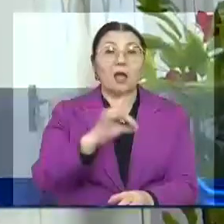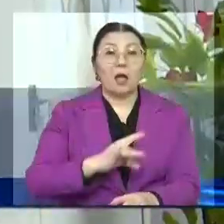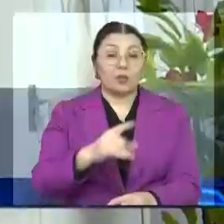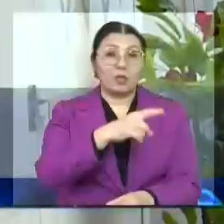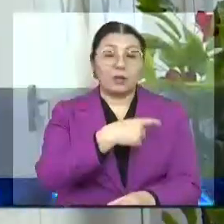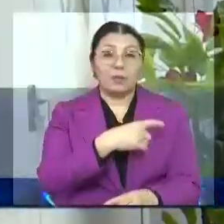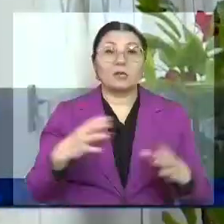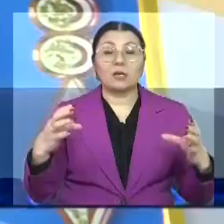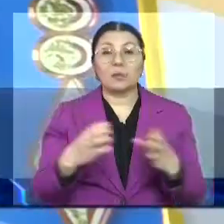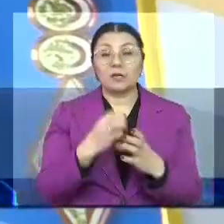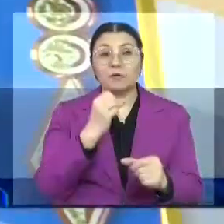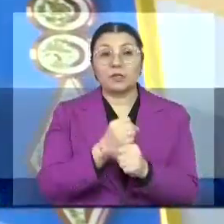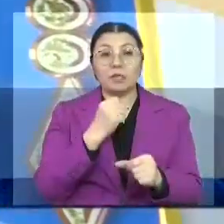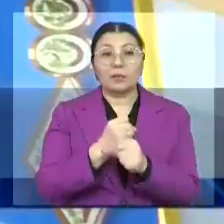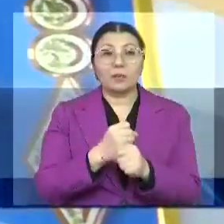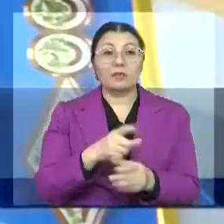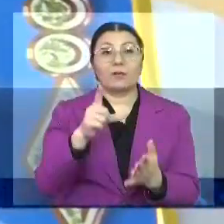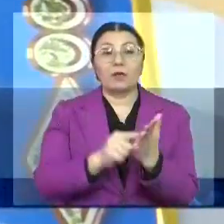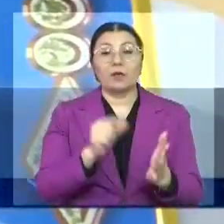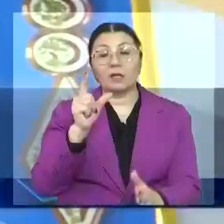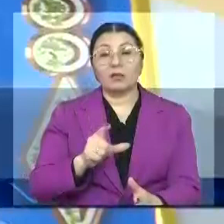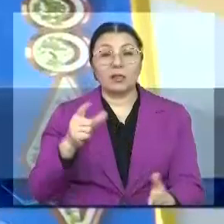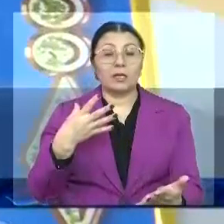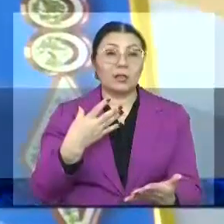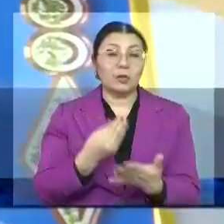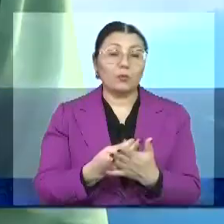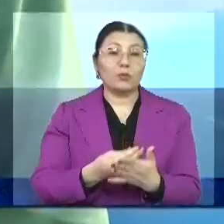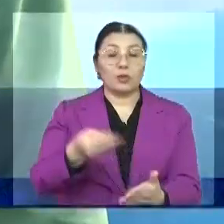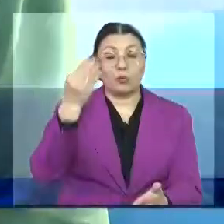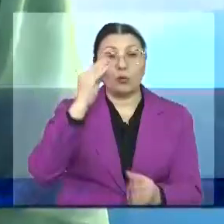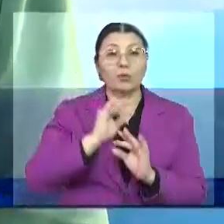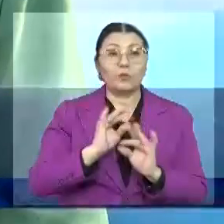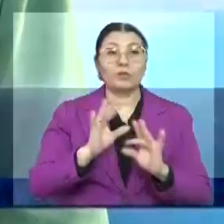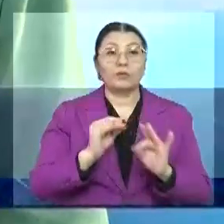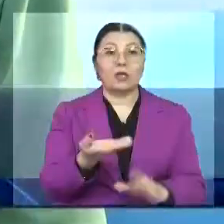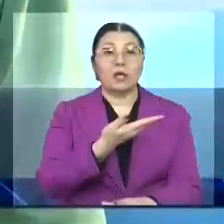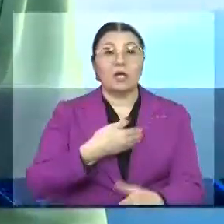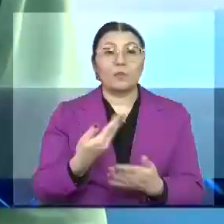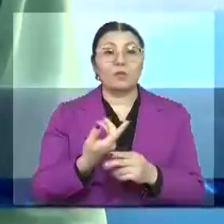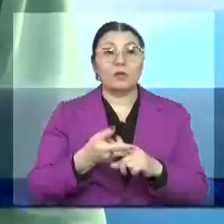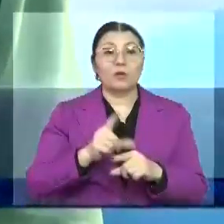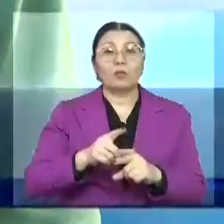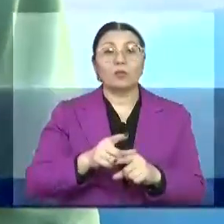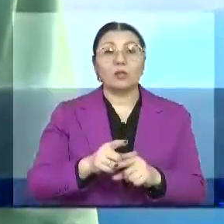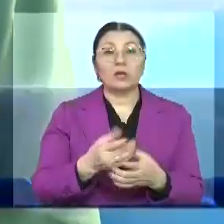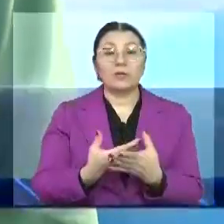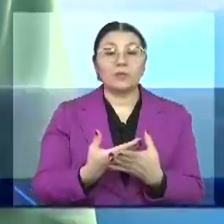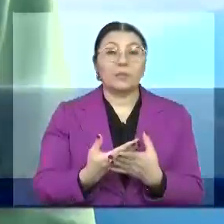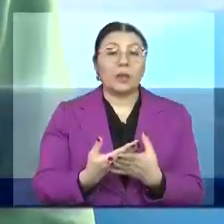саласында атқарылып жатқан жұмыстарға ардагер дәрігерлер оң пікір білдірді. Біздер енді өте қиын жағдайда жұмыс